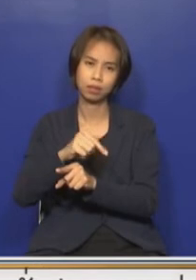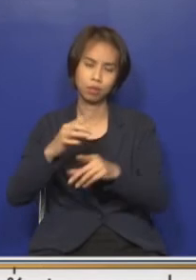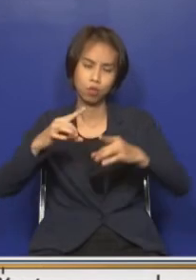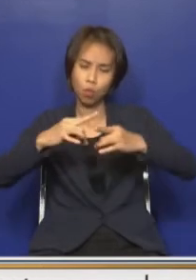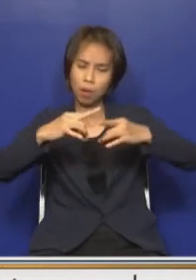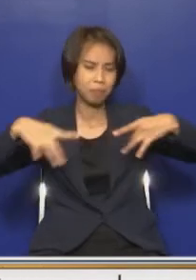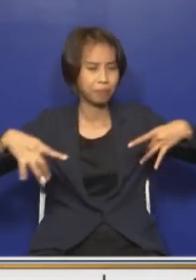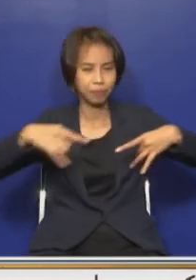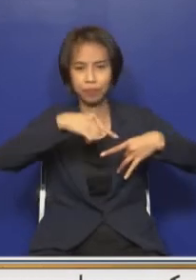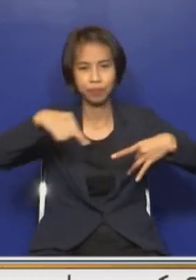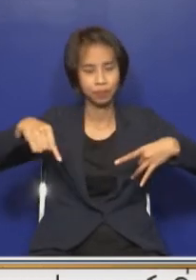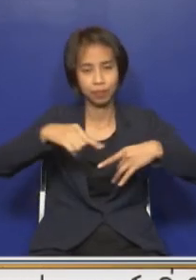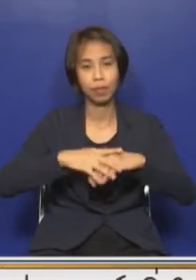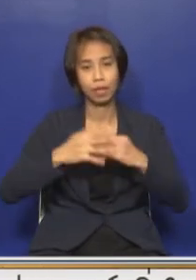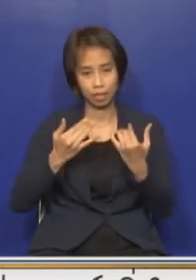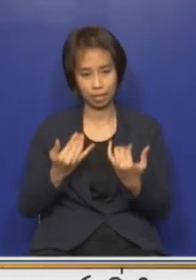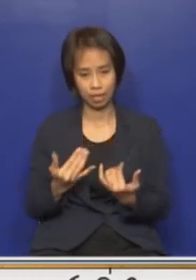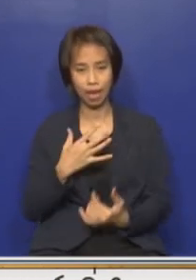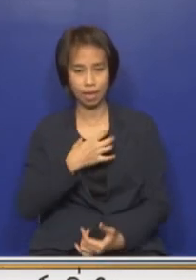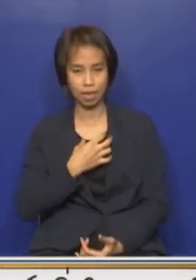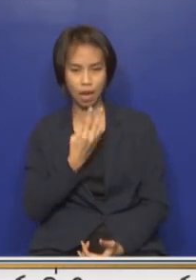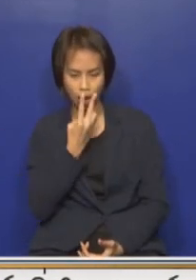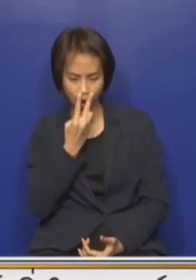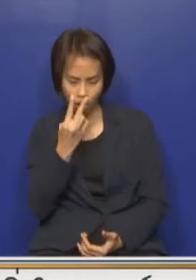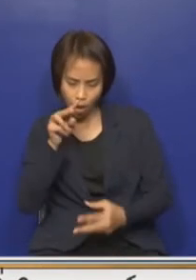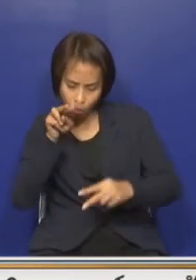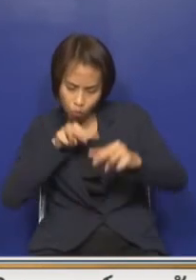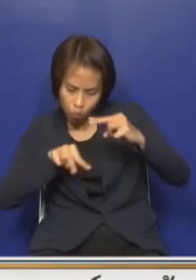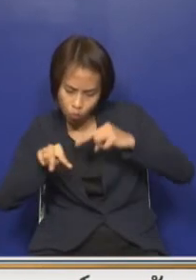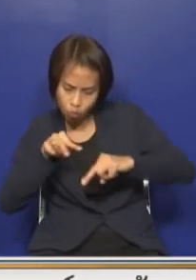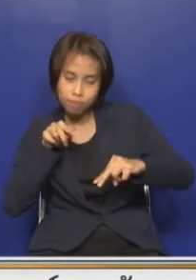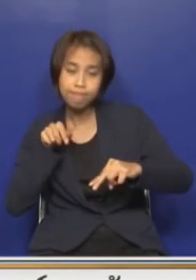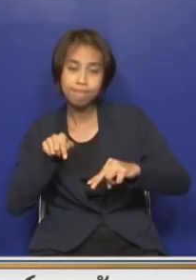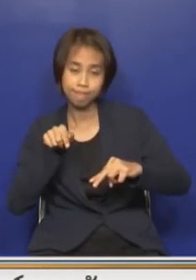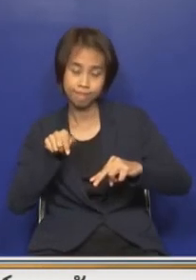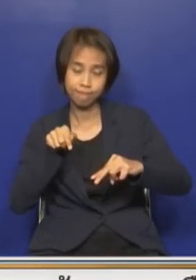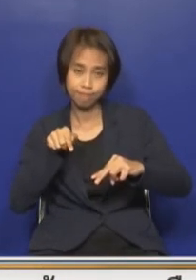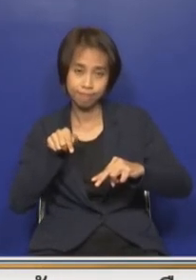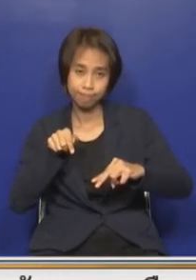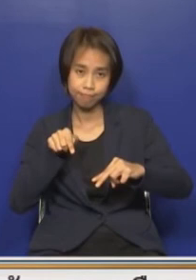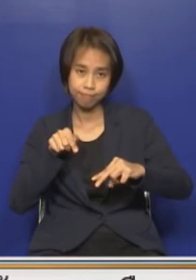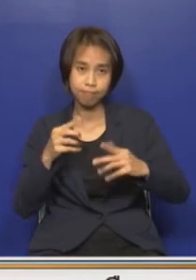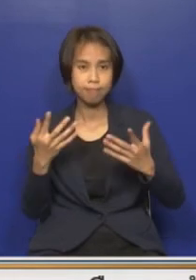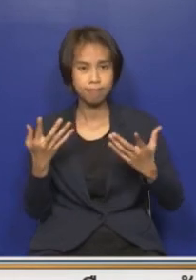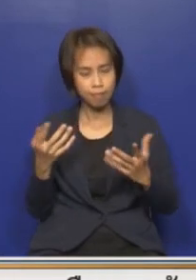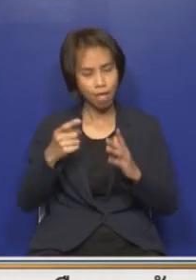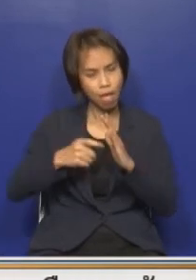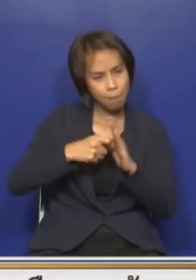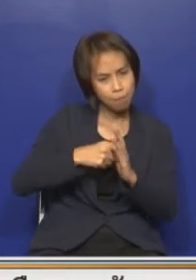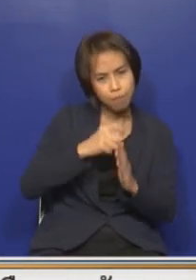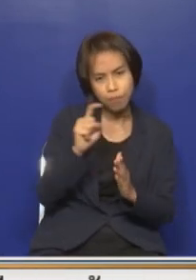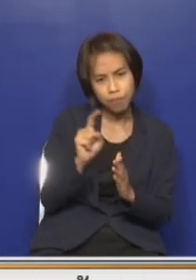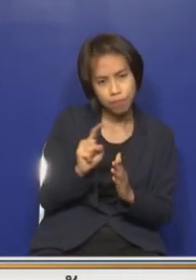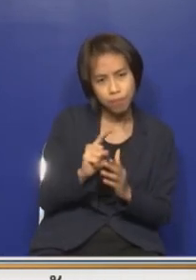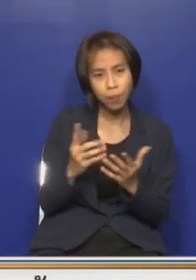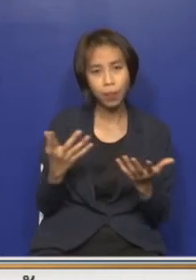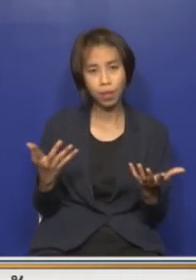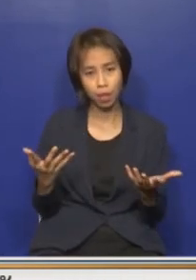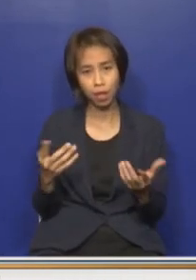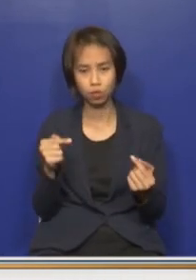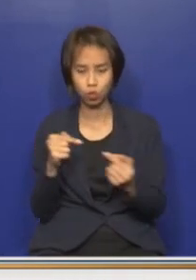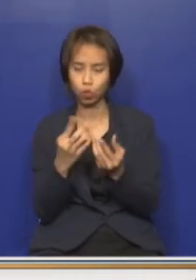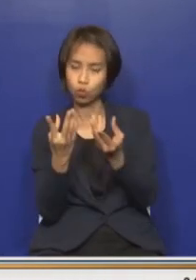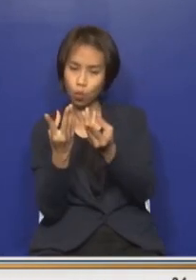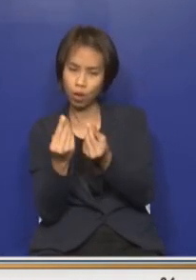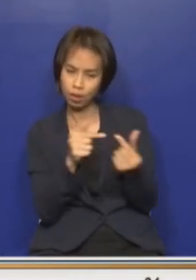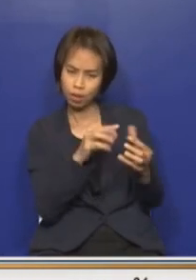กันก็อยากที่จะให้ท่านได้ช่วยดูแลด้วยนะครับว่ามันมีที่มาที่ไปอย่างไรในเรื่องของตัวเลขเหล่